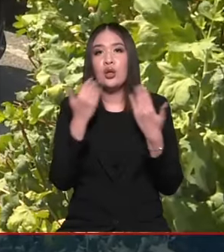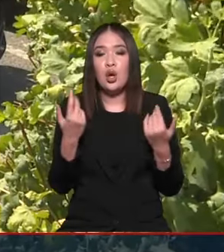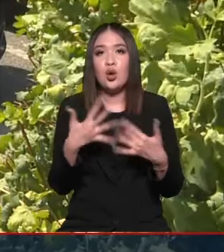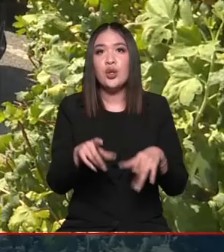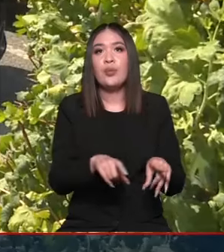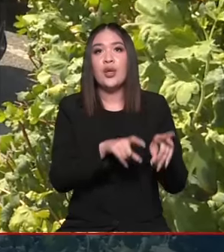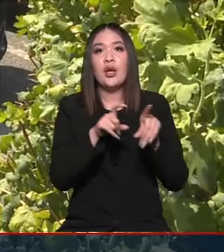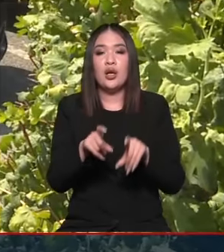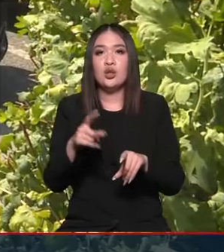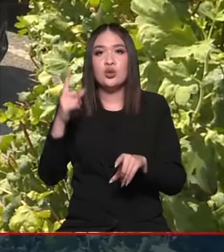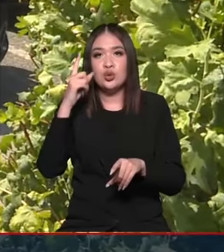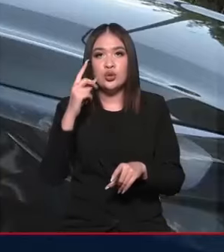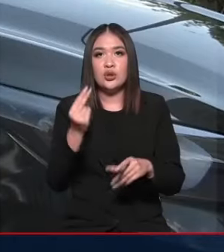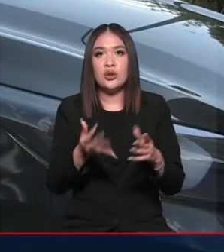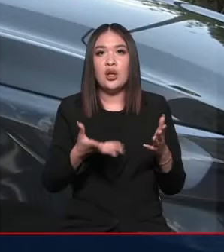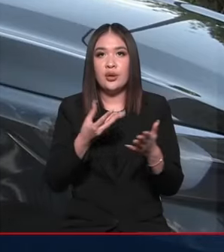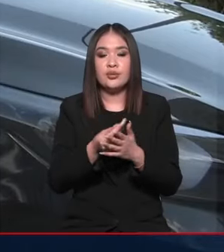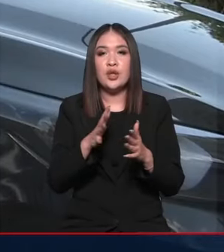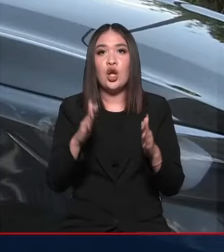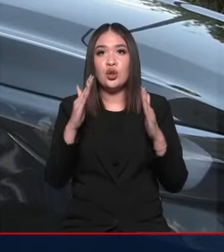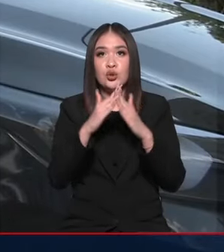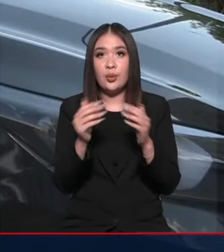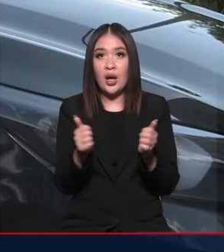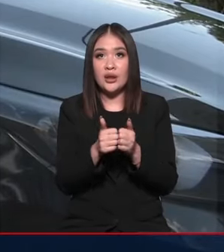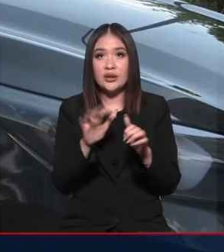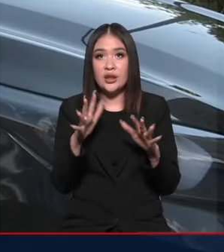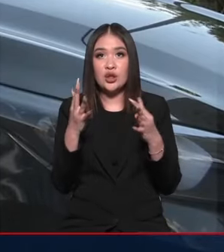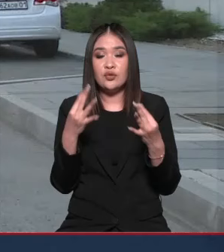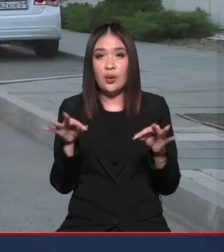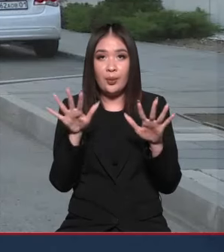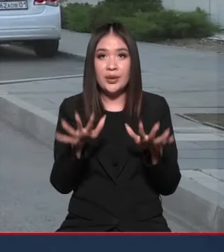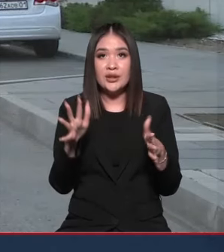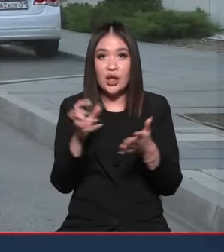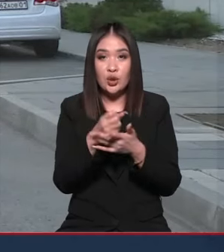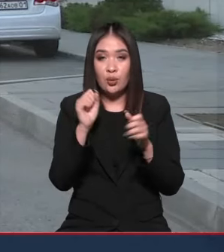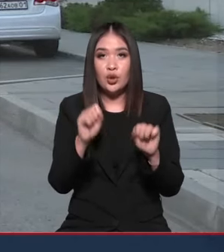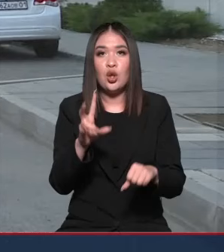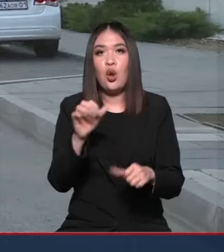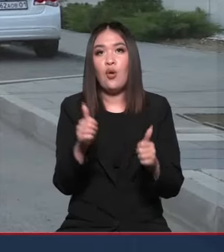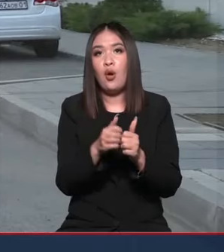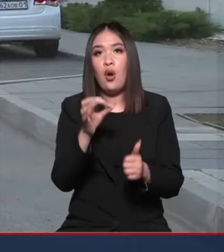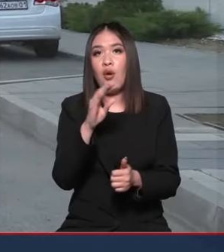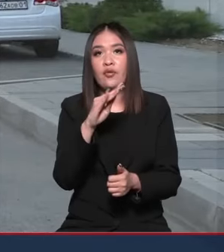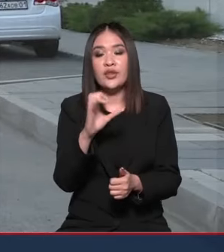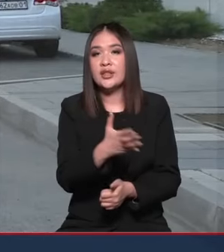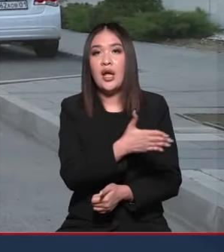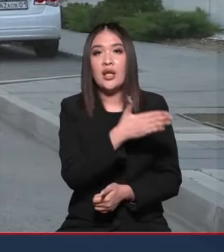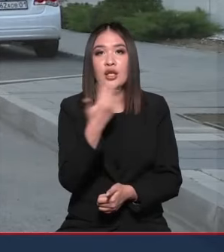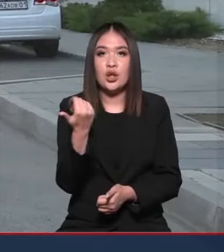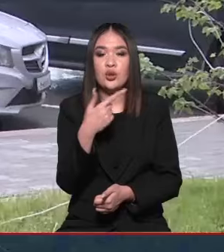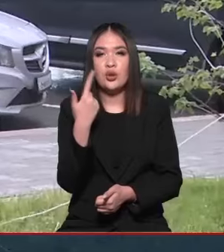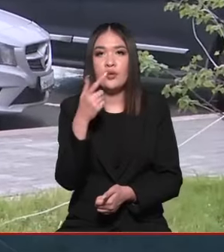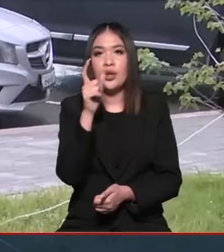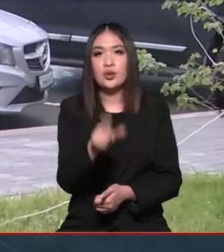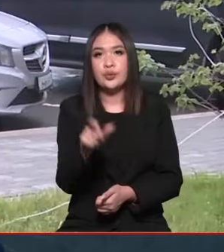приходится парковаться, где придется. Если рядом с домом еще можно найти свободный участок, то возле офиса выбора не остается, говорят